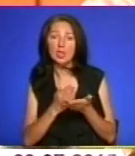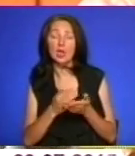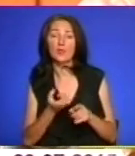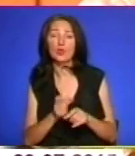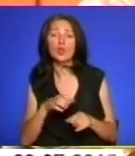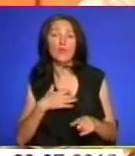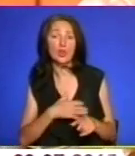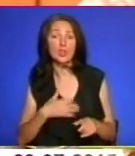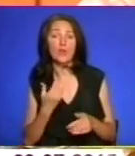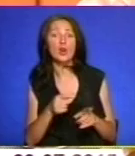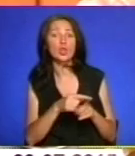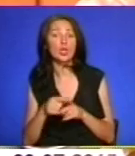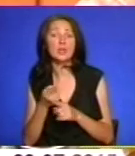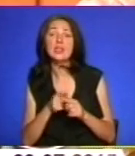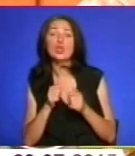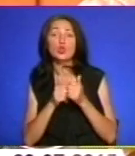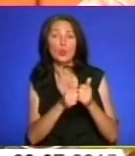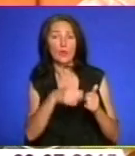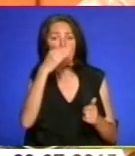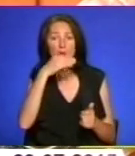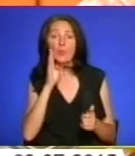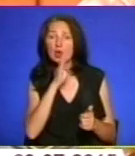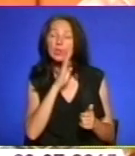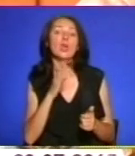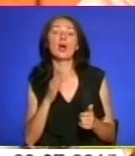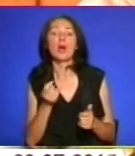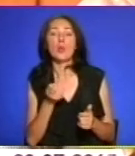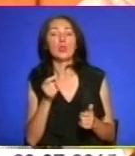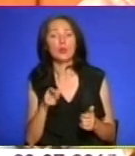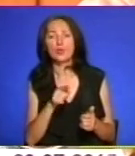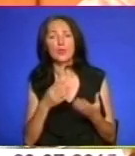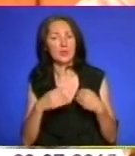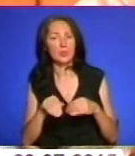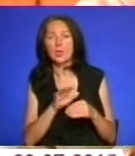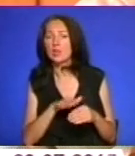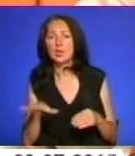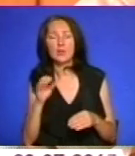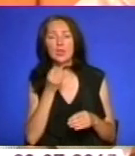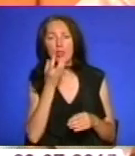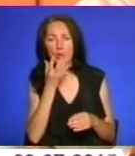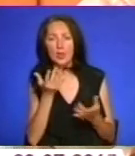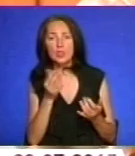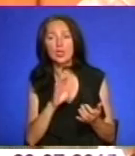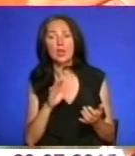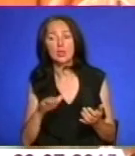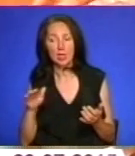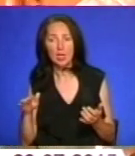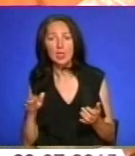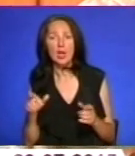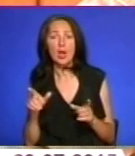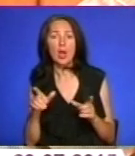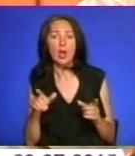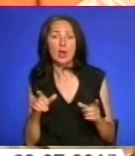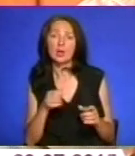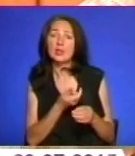почув у ваших словах, це супровід. Тому що батьки мало того, що в сім'ї і так не все гаразд, так? А ще й дитина, це, можна сказати, ну,